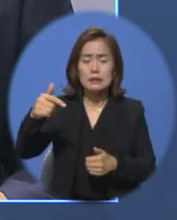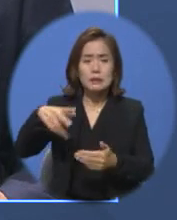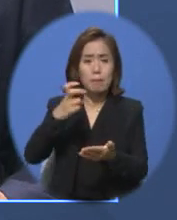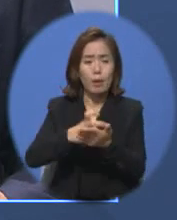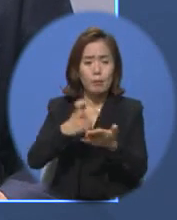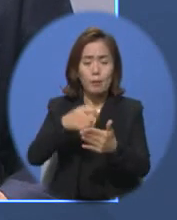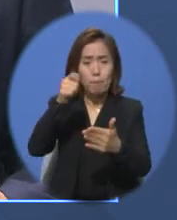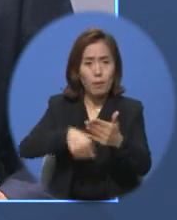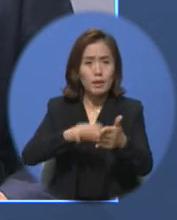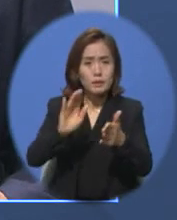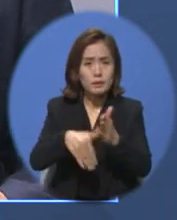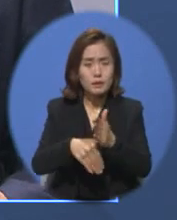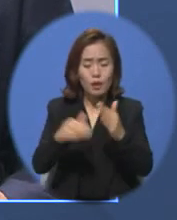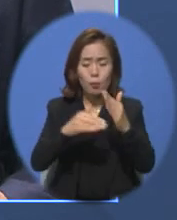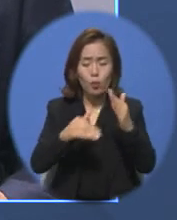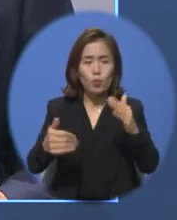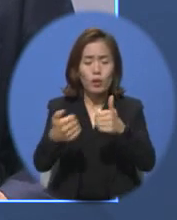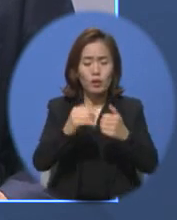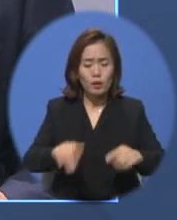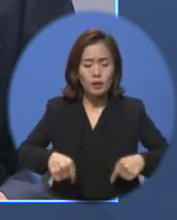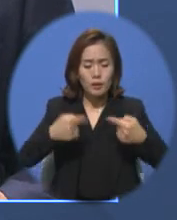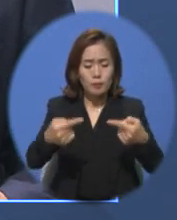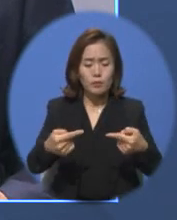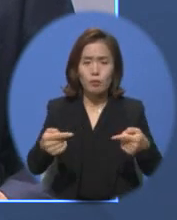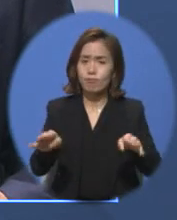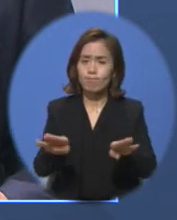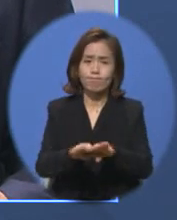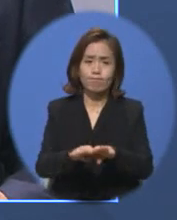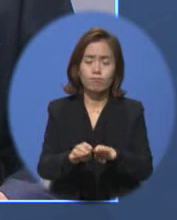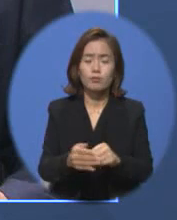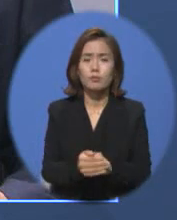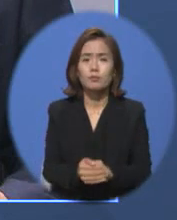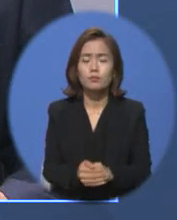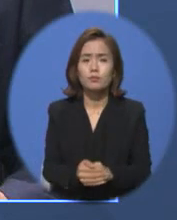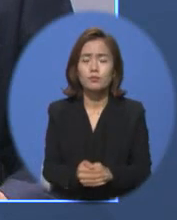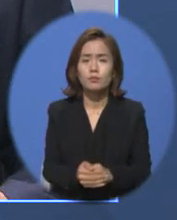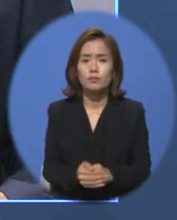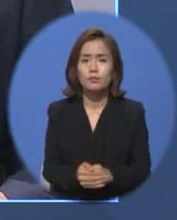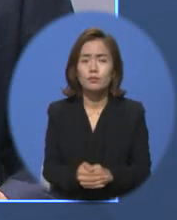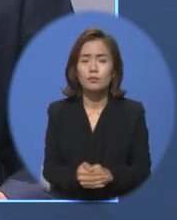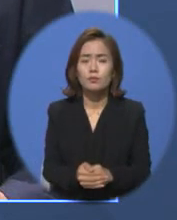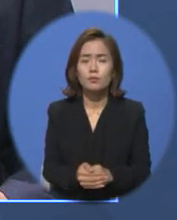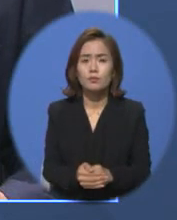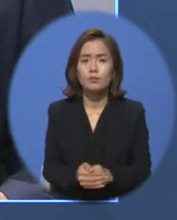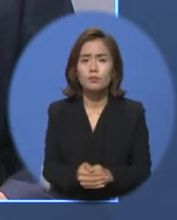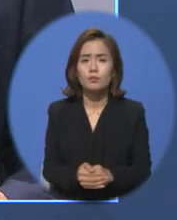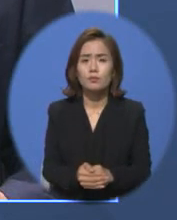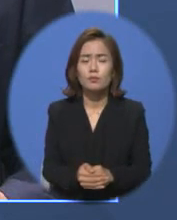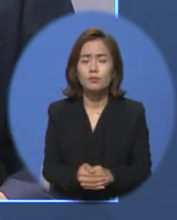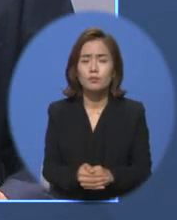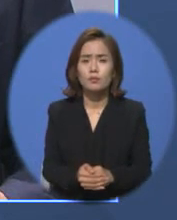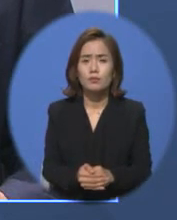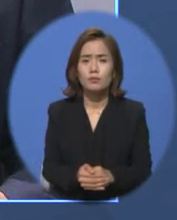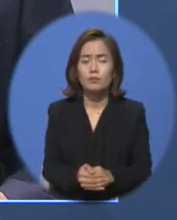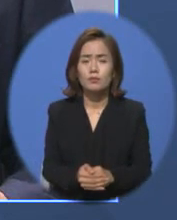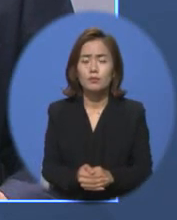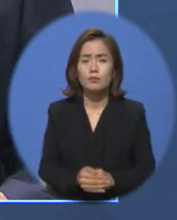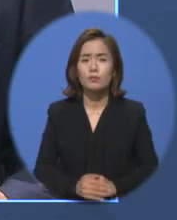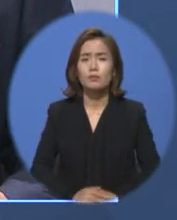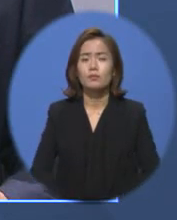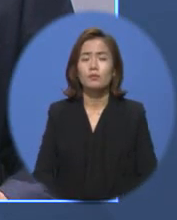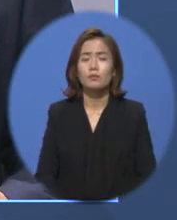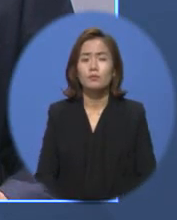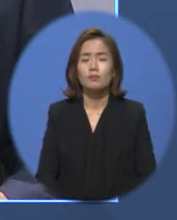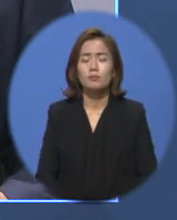법과하준법이통과된본회의에귀하께서는불참하셨습니다. 그당시,